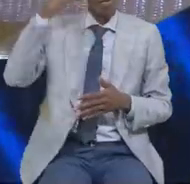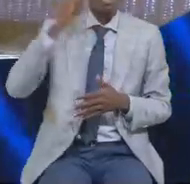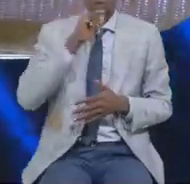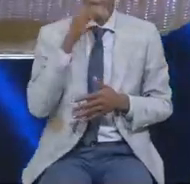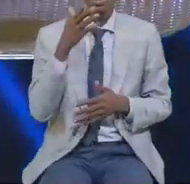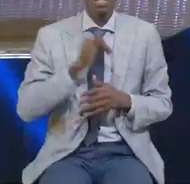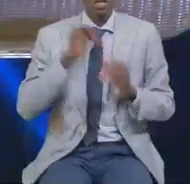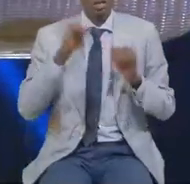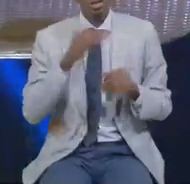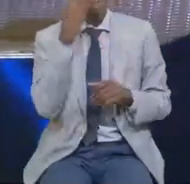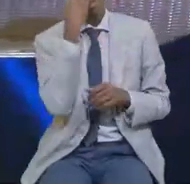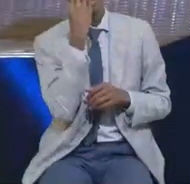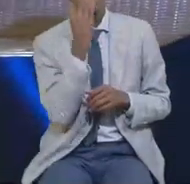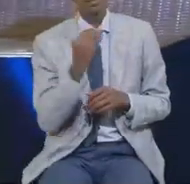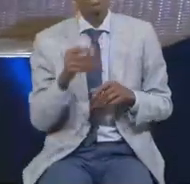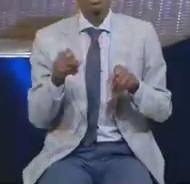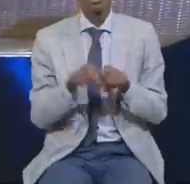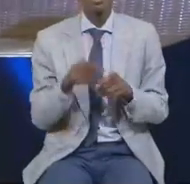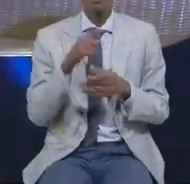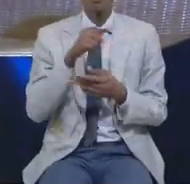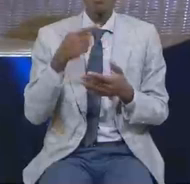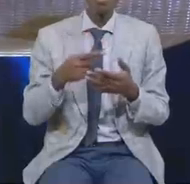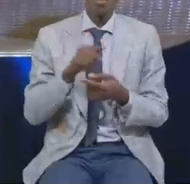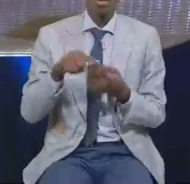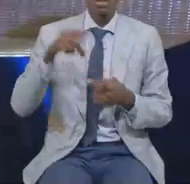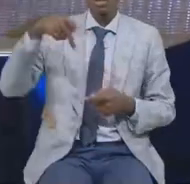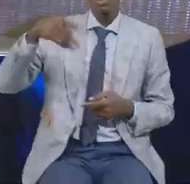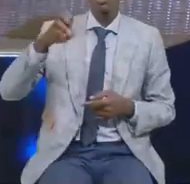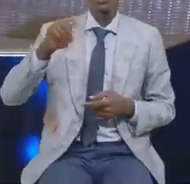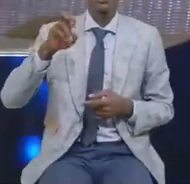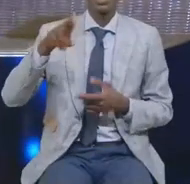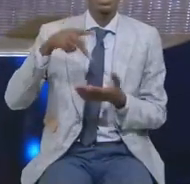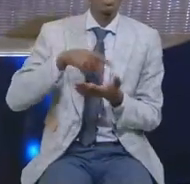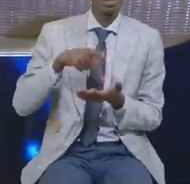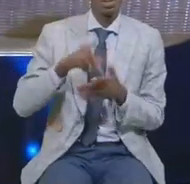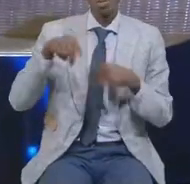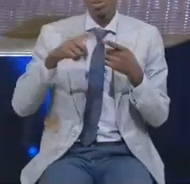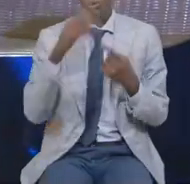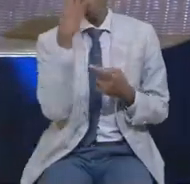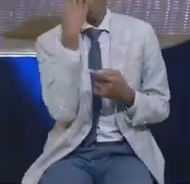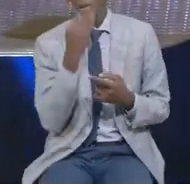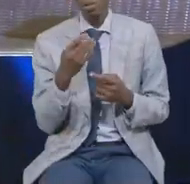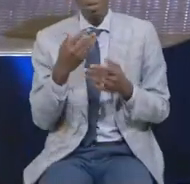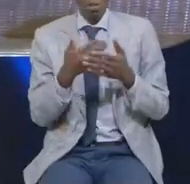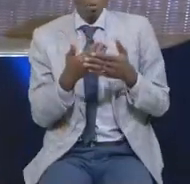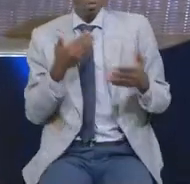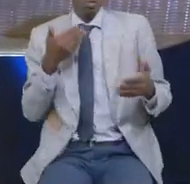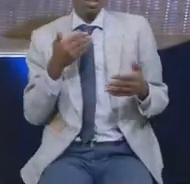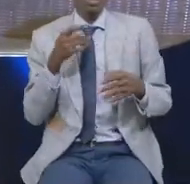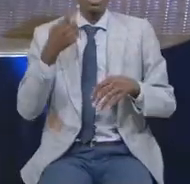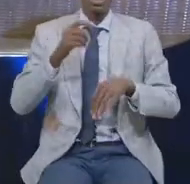plus là, je vais dormir. Lorsque Pierre est allé dormir, le lendemain, la veille